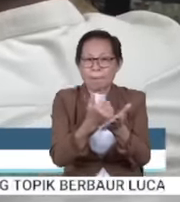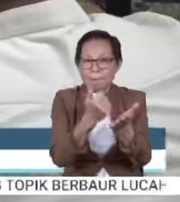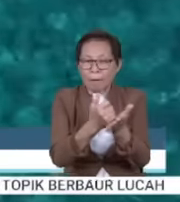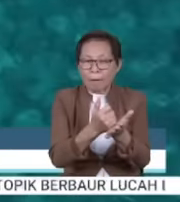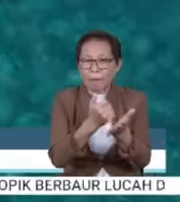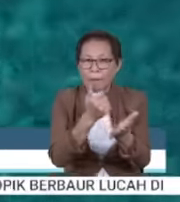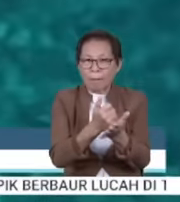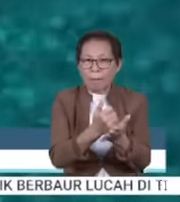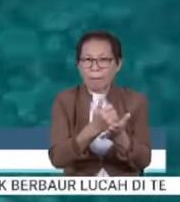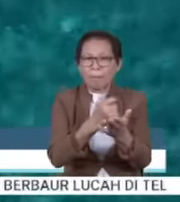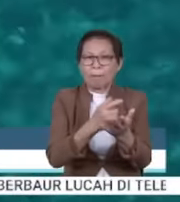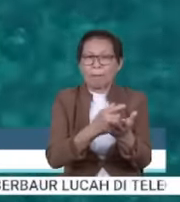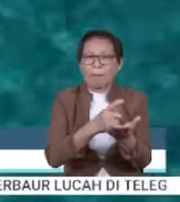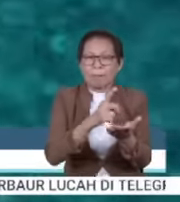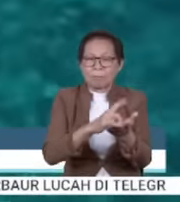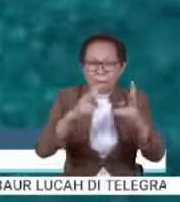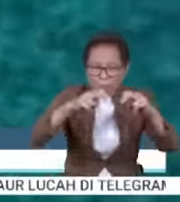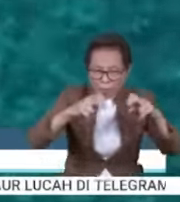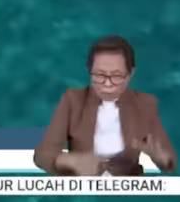dari